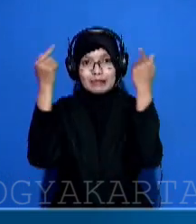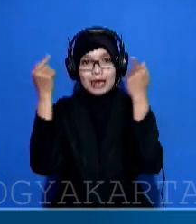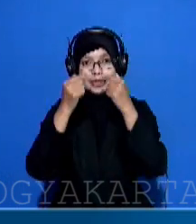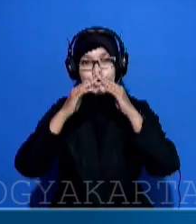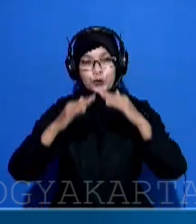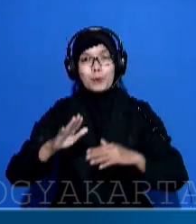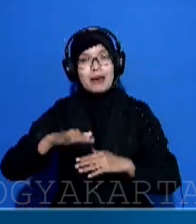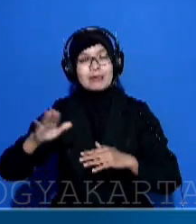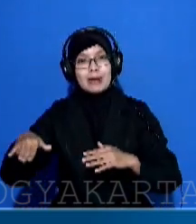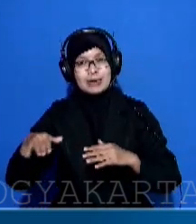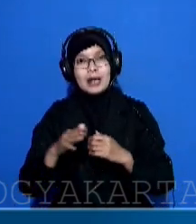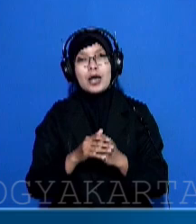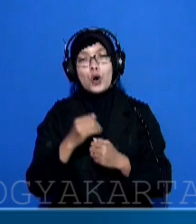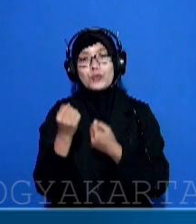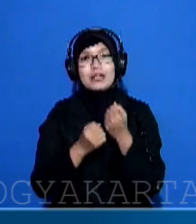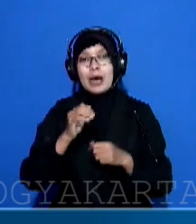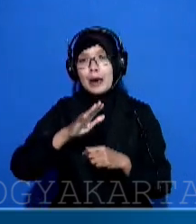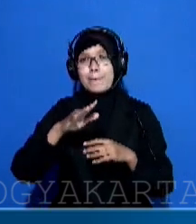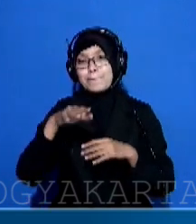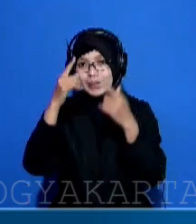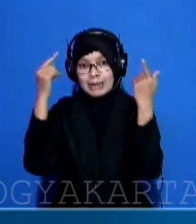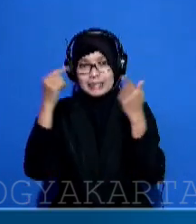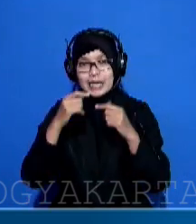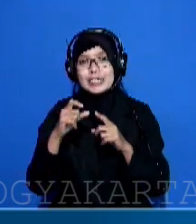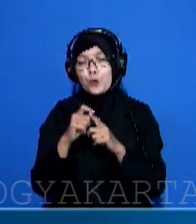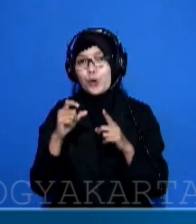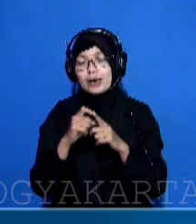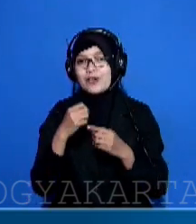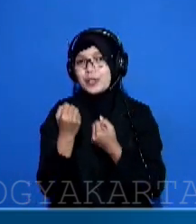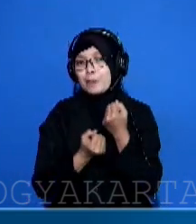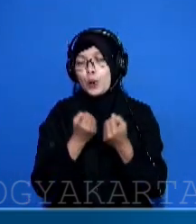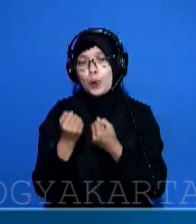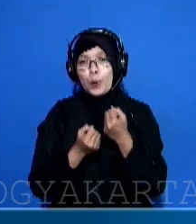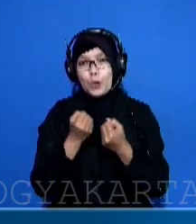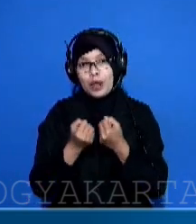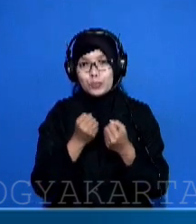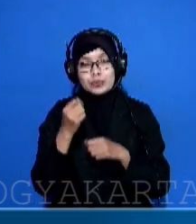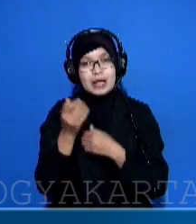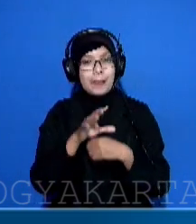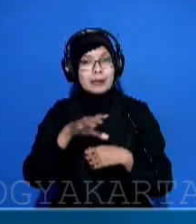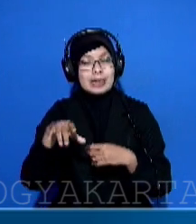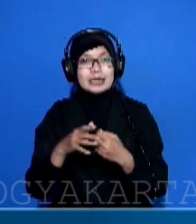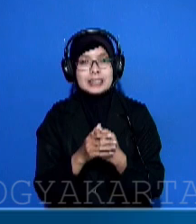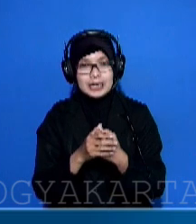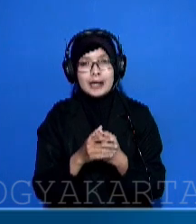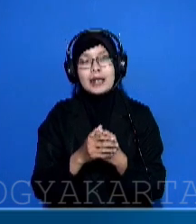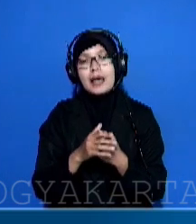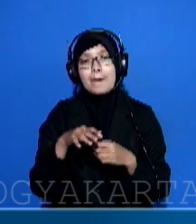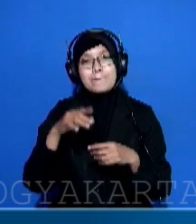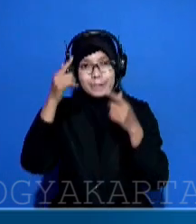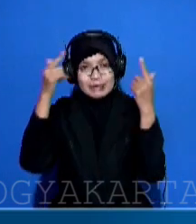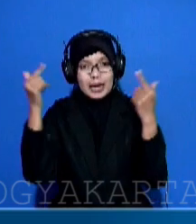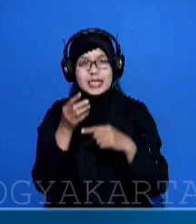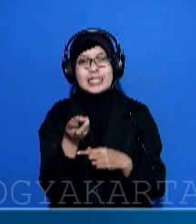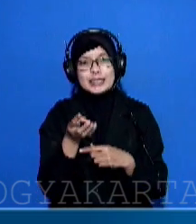dan rumah tangga usaha pertanian demografi pengelola usaha pertanian lahan yang dikuasai ruta petani gurem